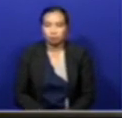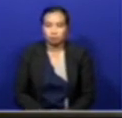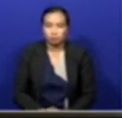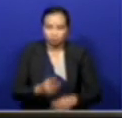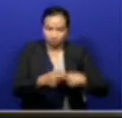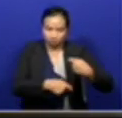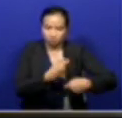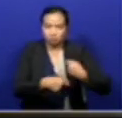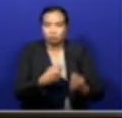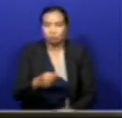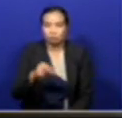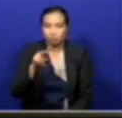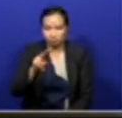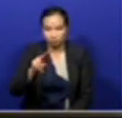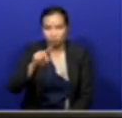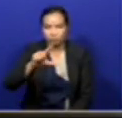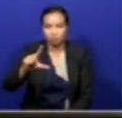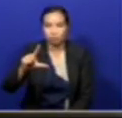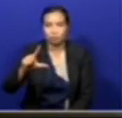ไป